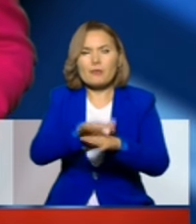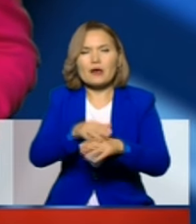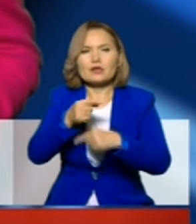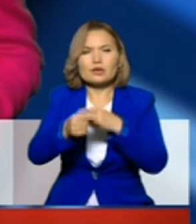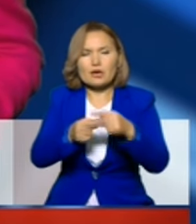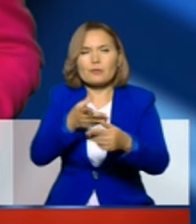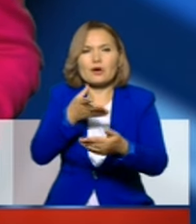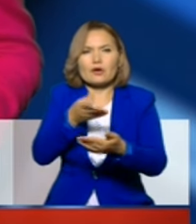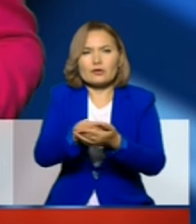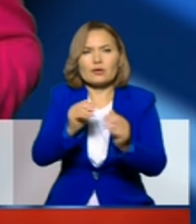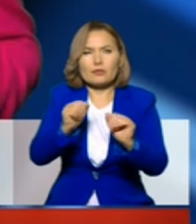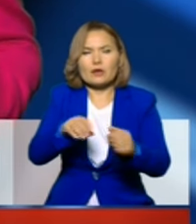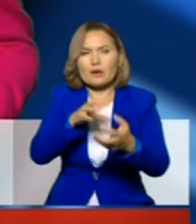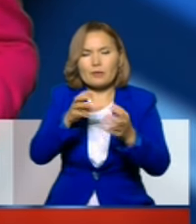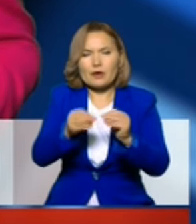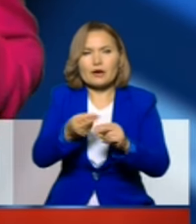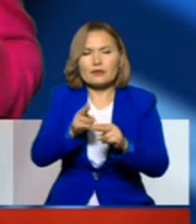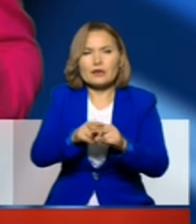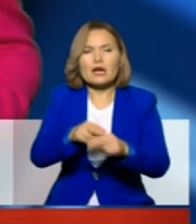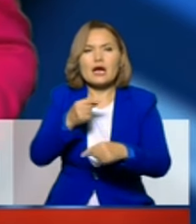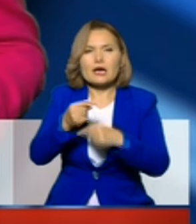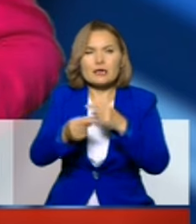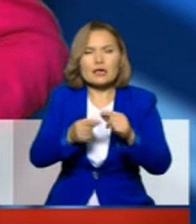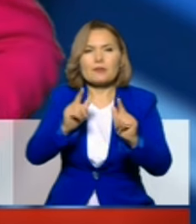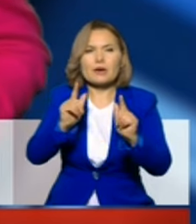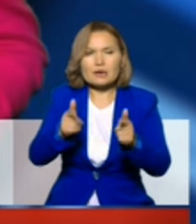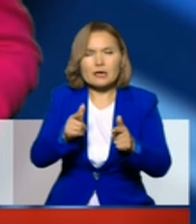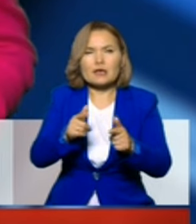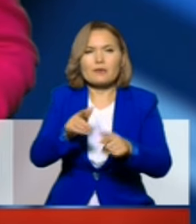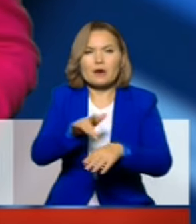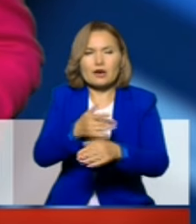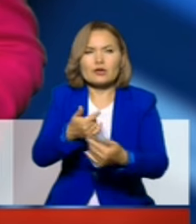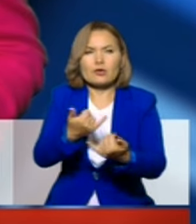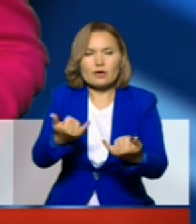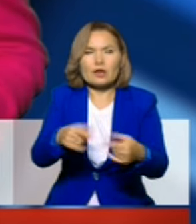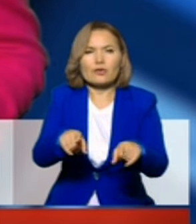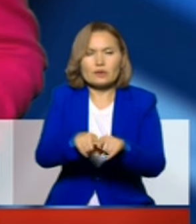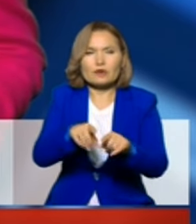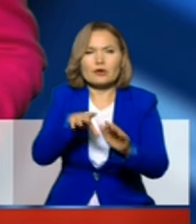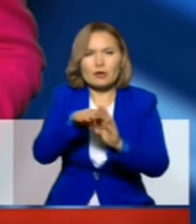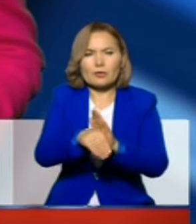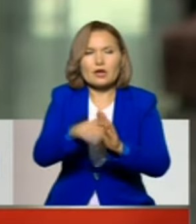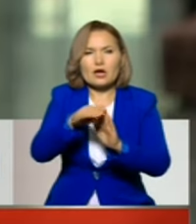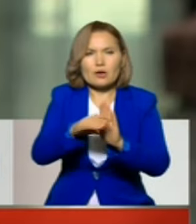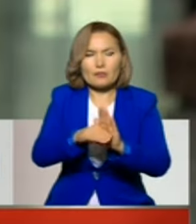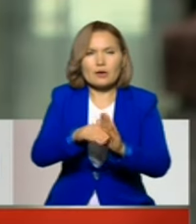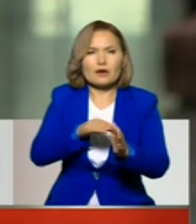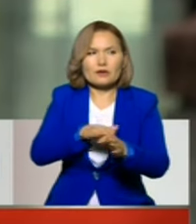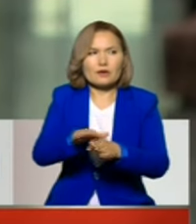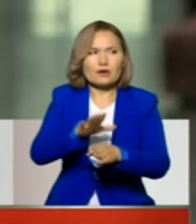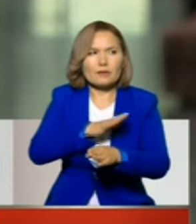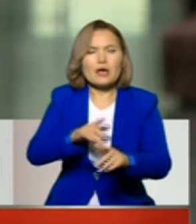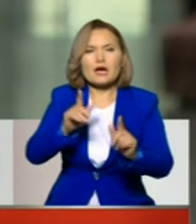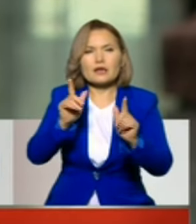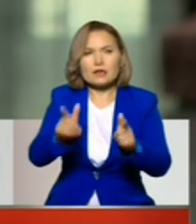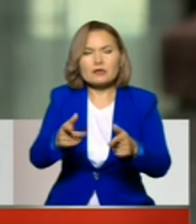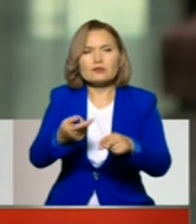арқылы онлайн төлейсіз. Ал келесі келісім қызметі осындай жолмен беріледі. Келісу деген